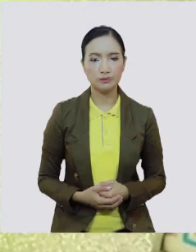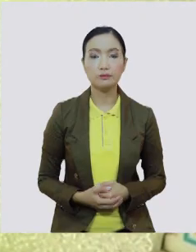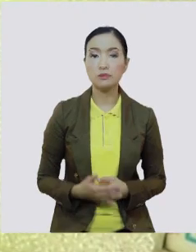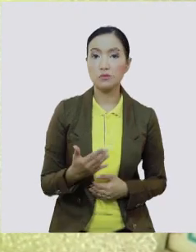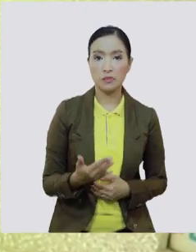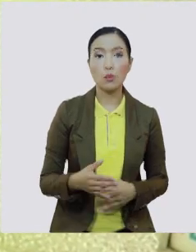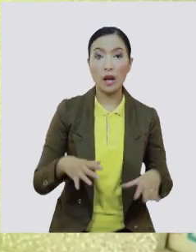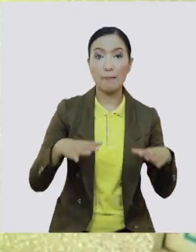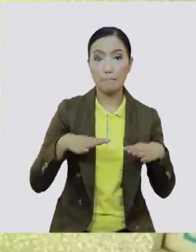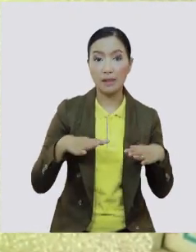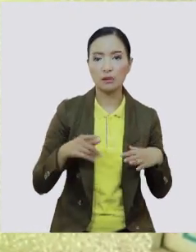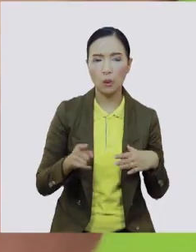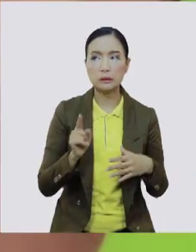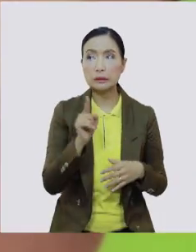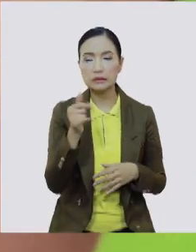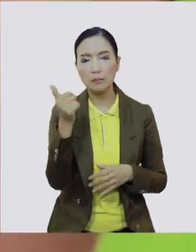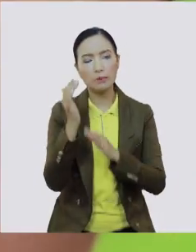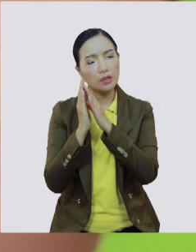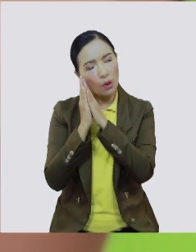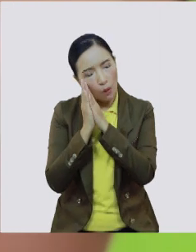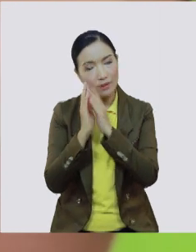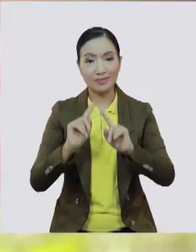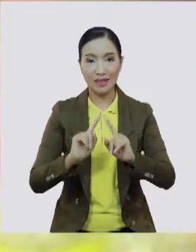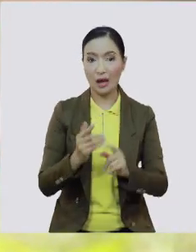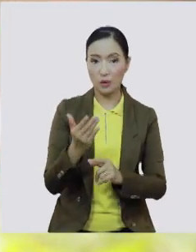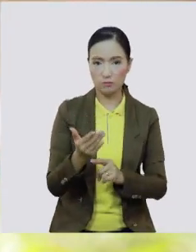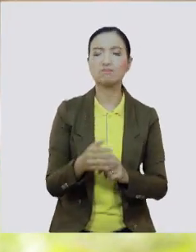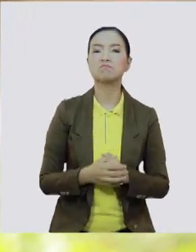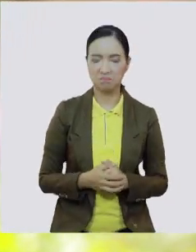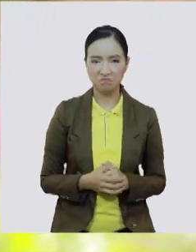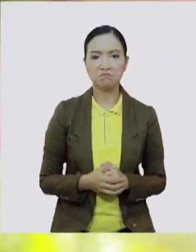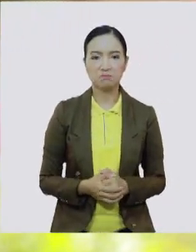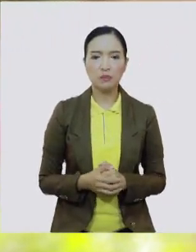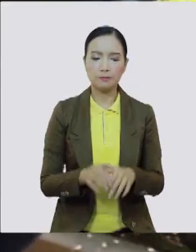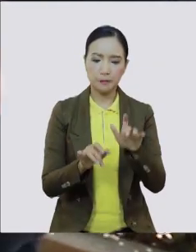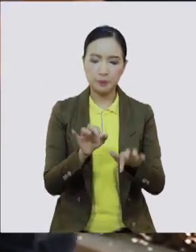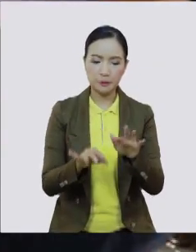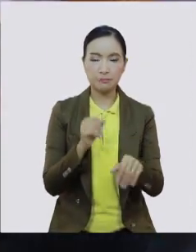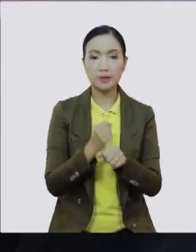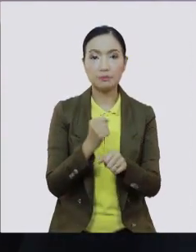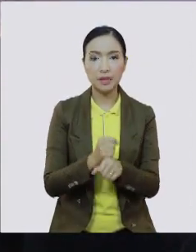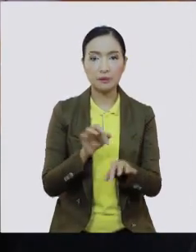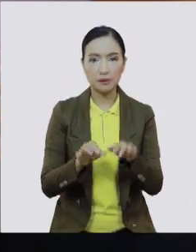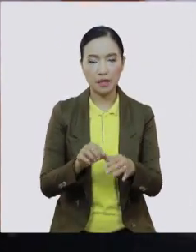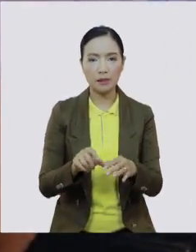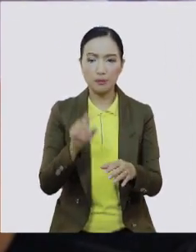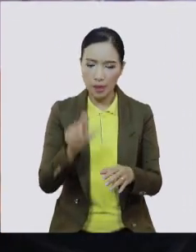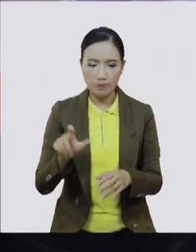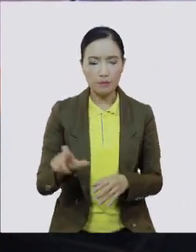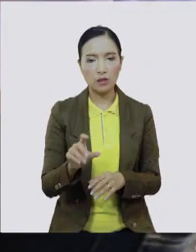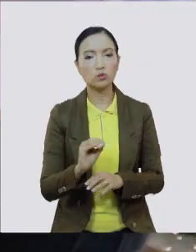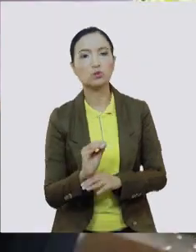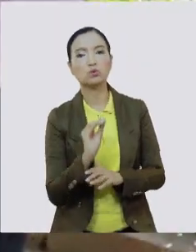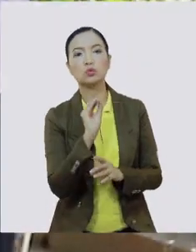ในช่วงเวลาพักหลายคนก็อาจจะขึ้นไปนอนแต่ว่าเธอก็ยังเตรียมตัวที่จะส่งงาน